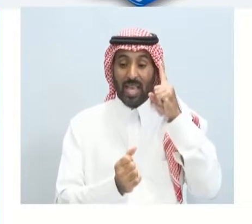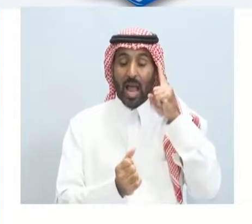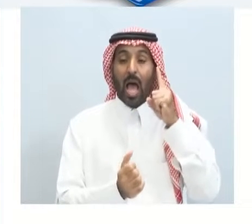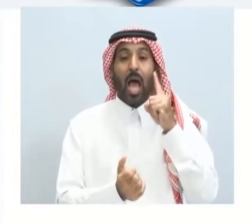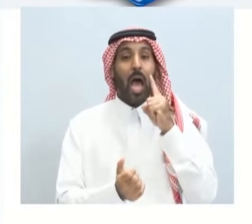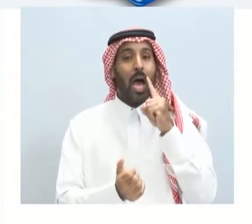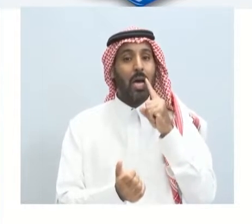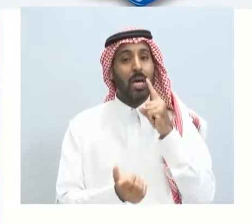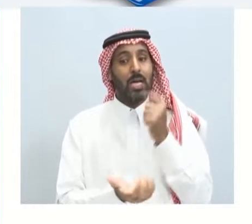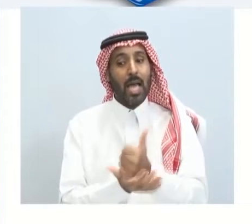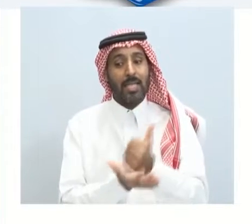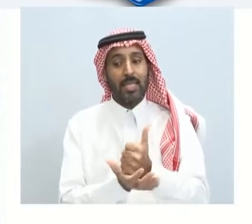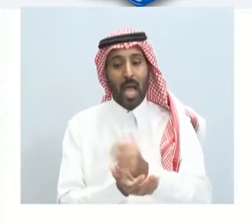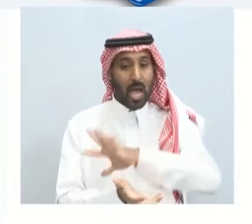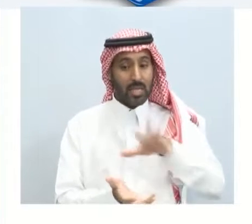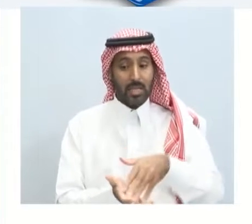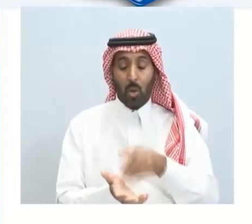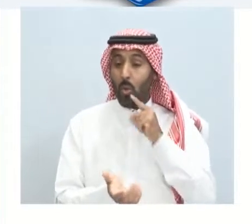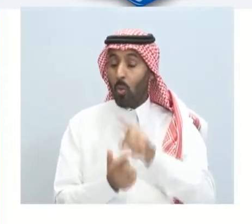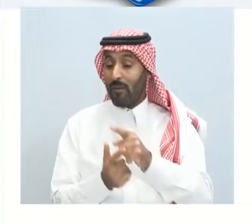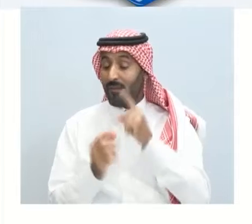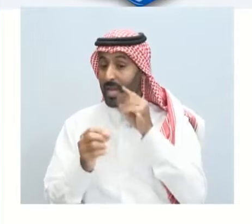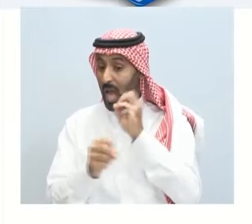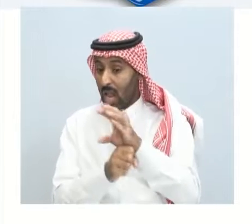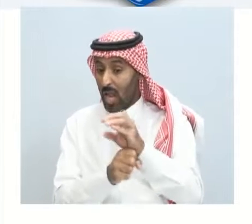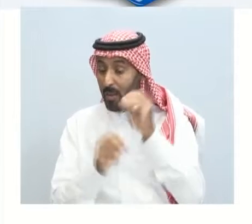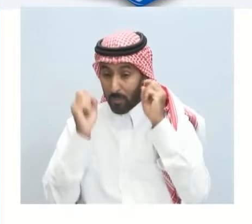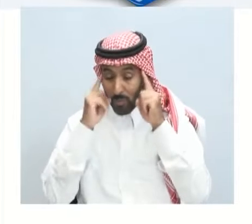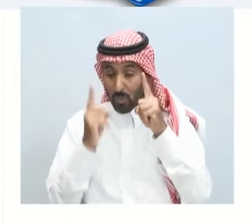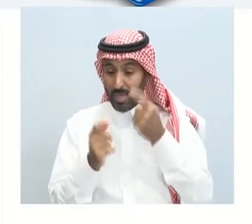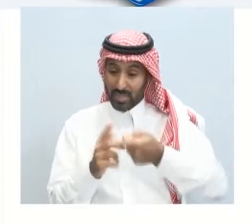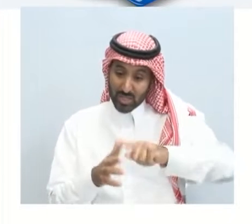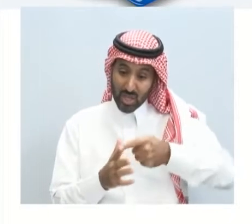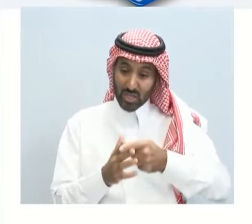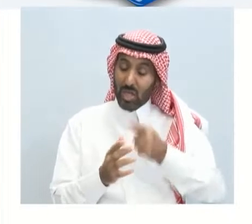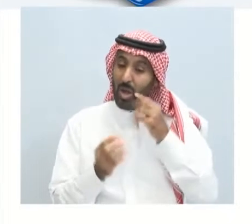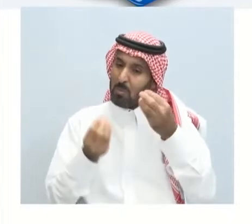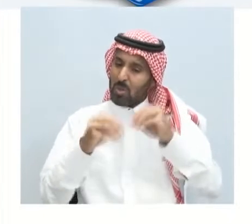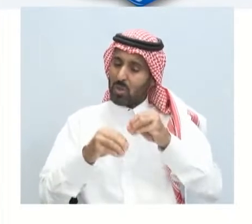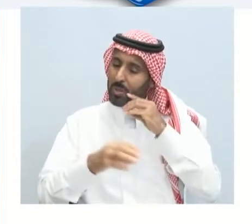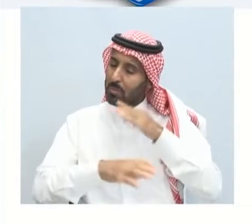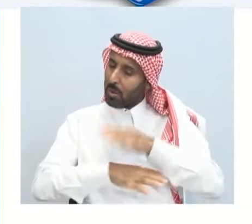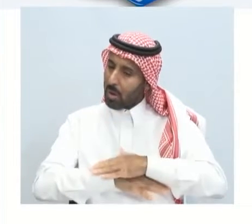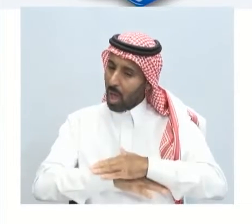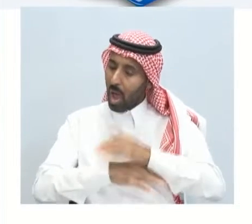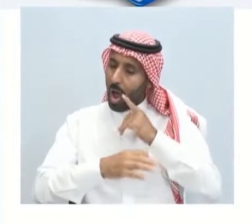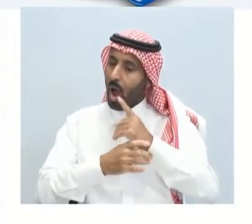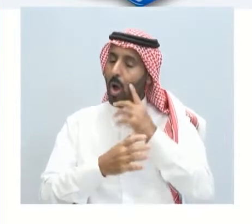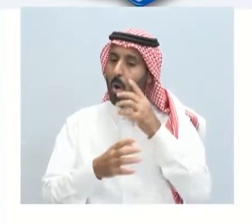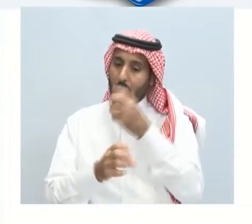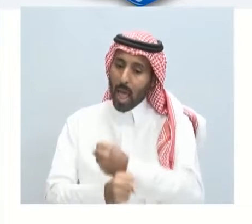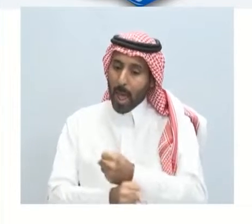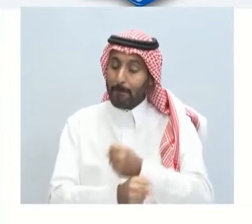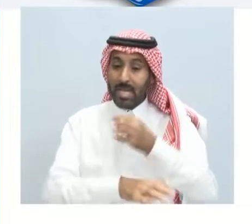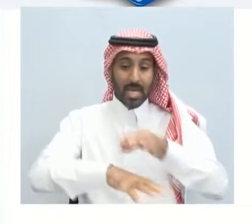العامه يوفر العلم والتقنيه المزيد من الصحه والراحه والامن للناس اسلوب العلم في الدرس